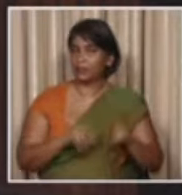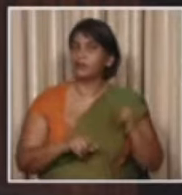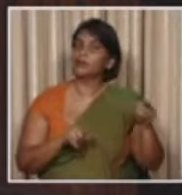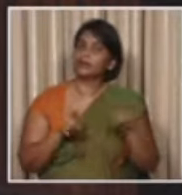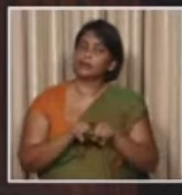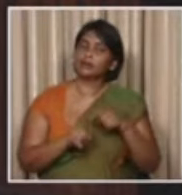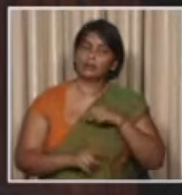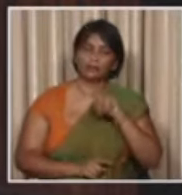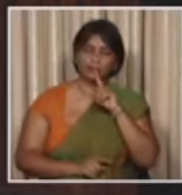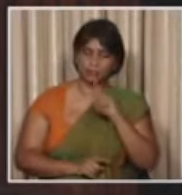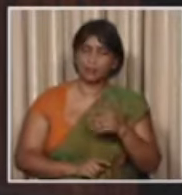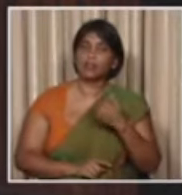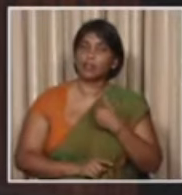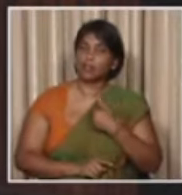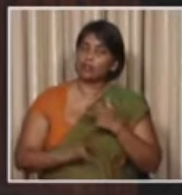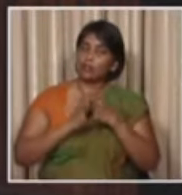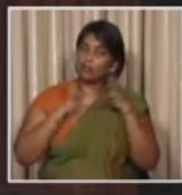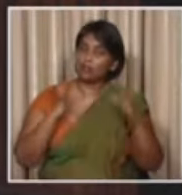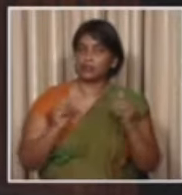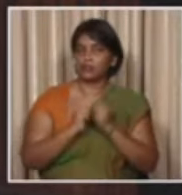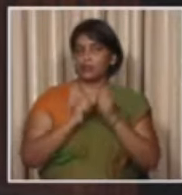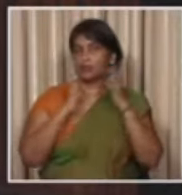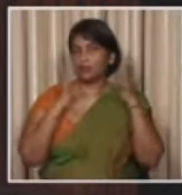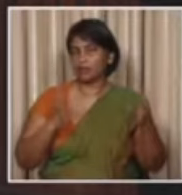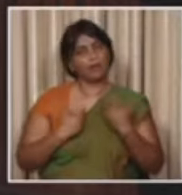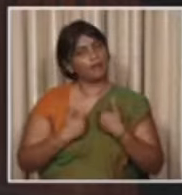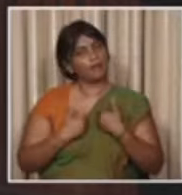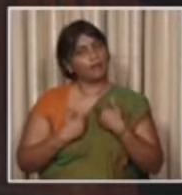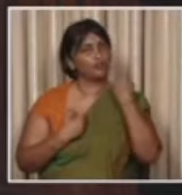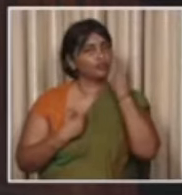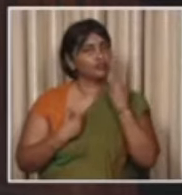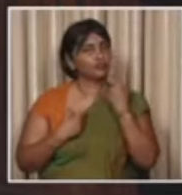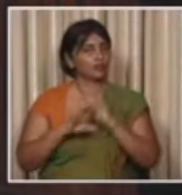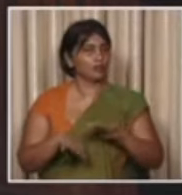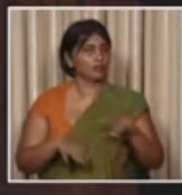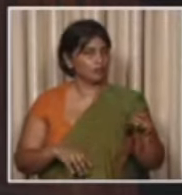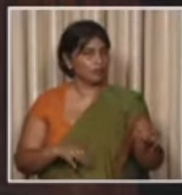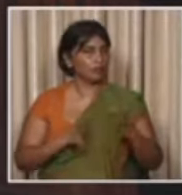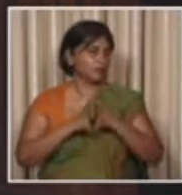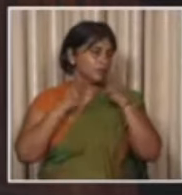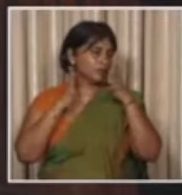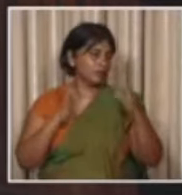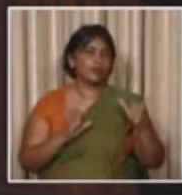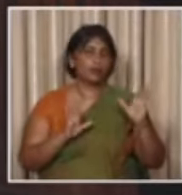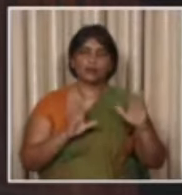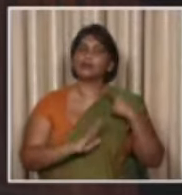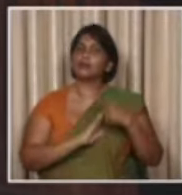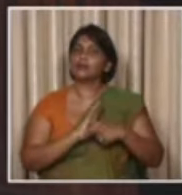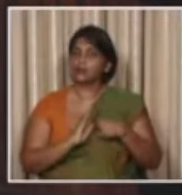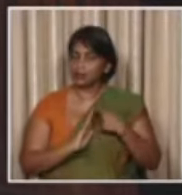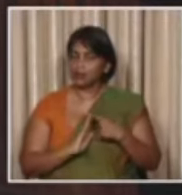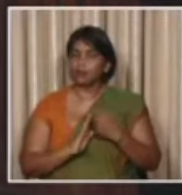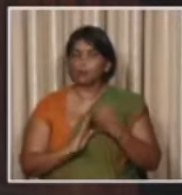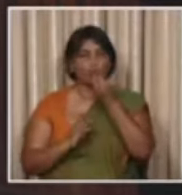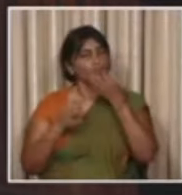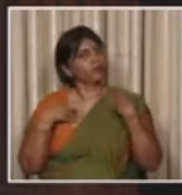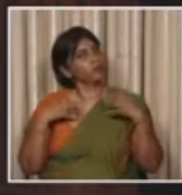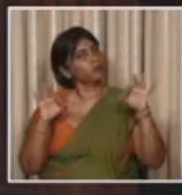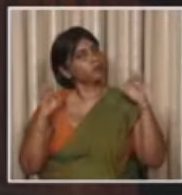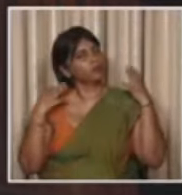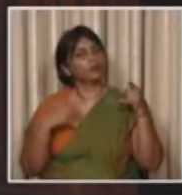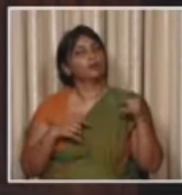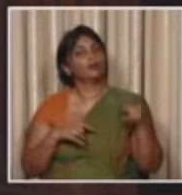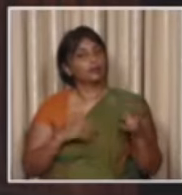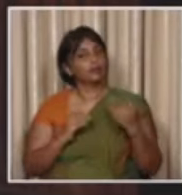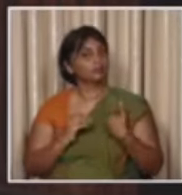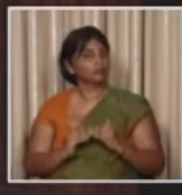මම කියන්නේ අපිට කොච්චර වැඩ ගොඩක් තියෙනවද කරන්න අහිංසක දරුවෝ විශාල ප්‍රමාණයක් ඉන්නවා මේ රටේ මන්ද පෝෂණය. ඒකෙන්